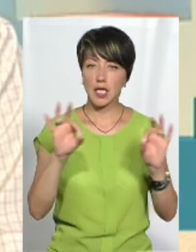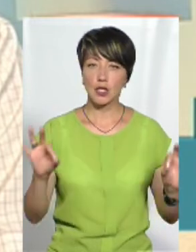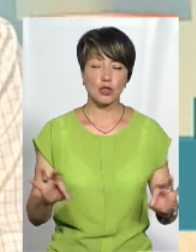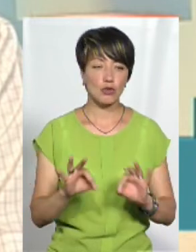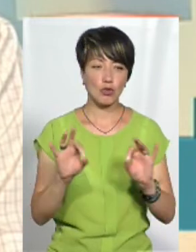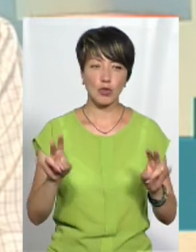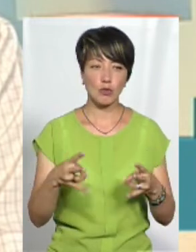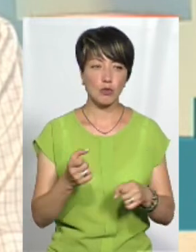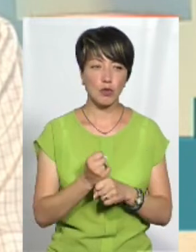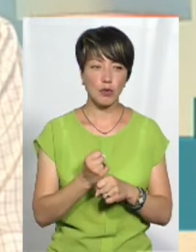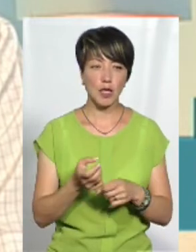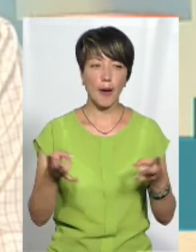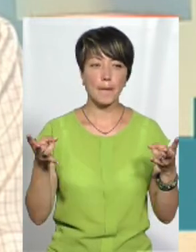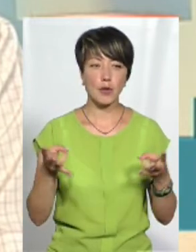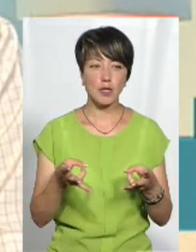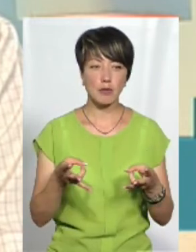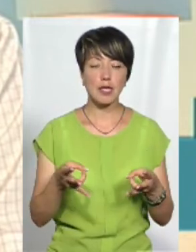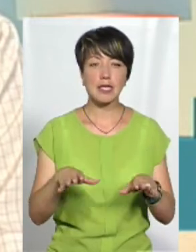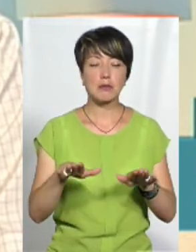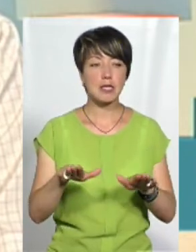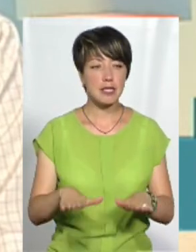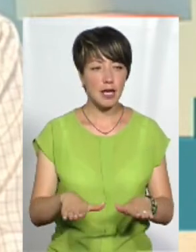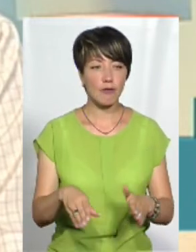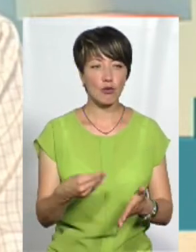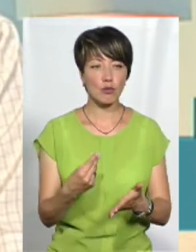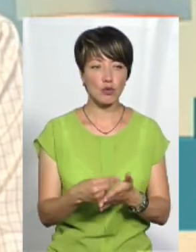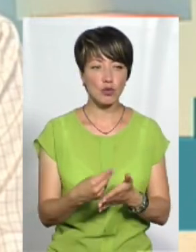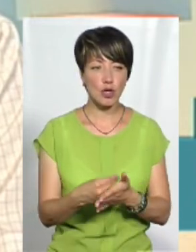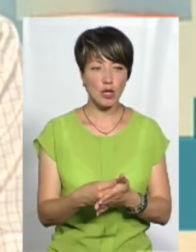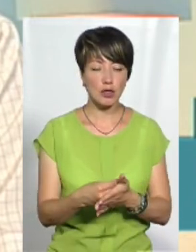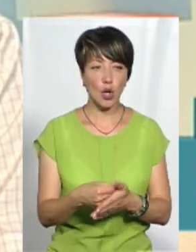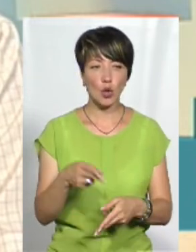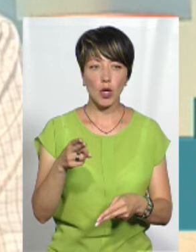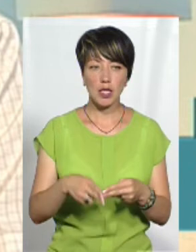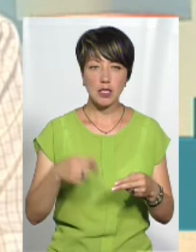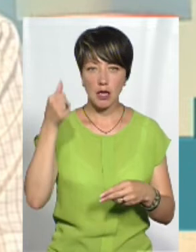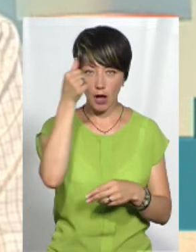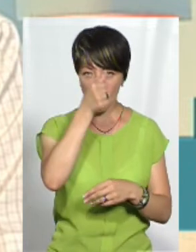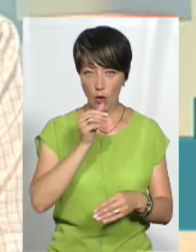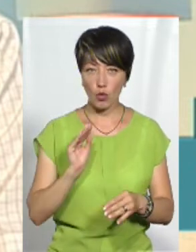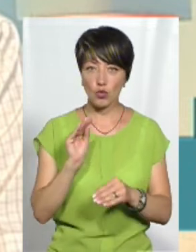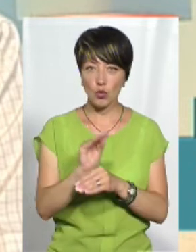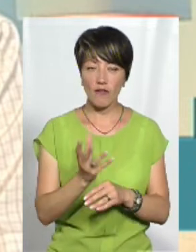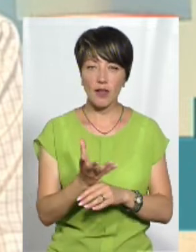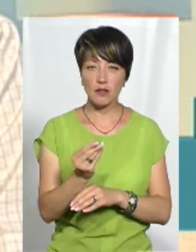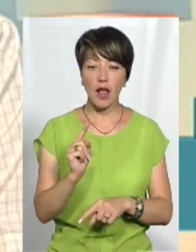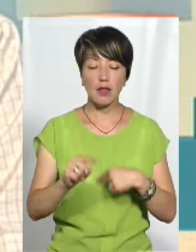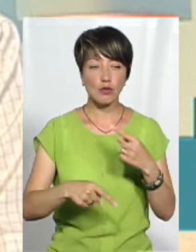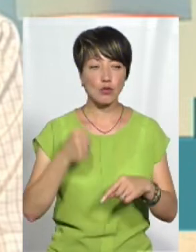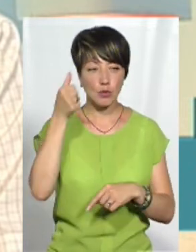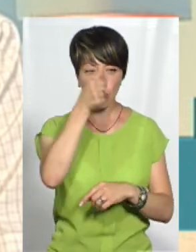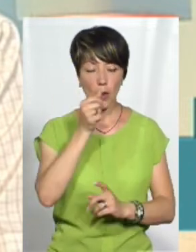Нічого не потрібно робити. Потрібно все-таки з місцевого бюджету до кінця року дофінансувати, а з наступного